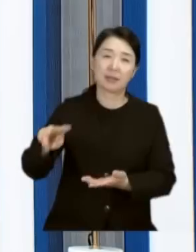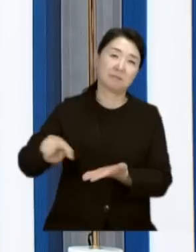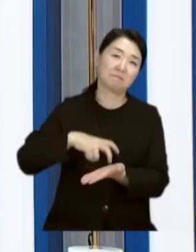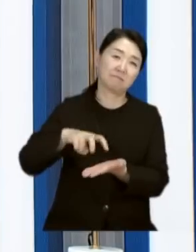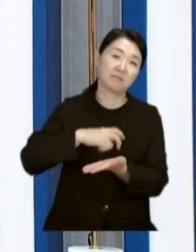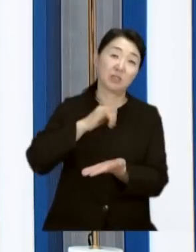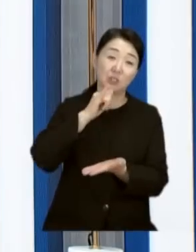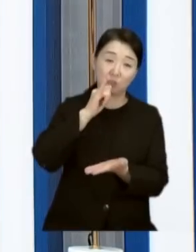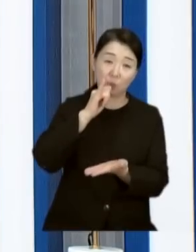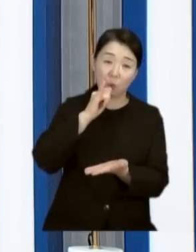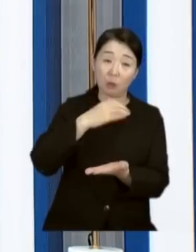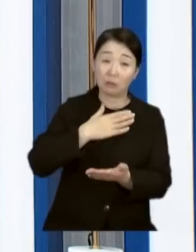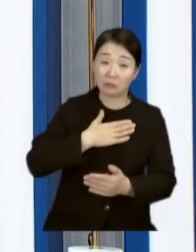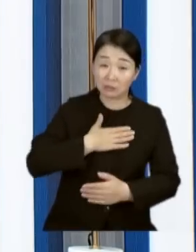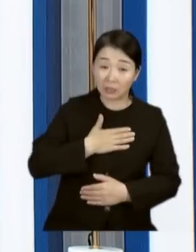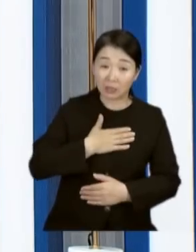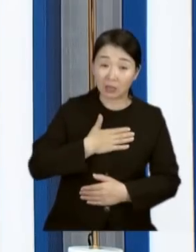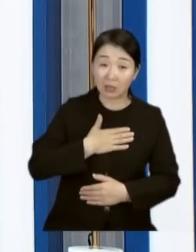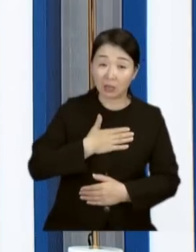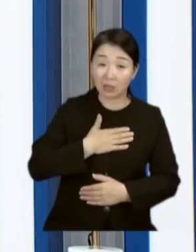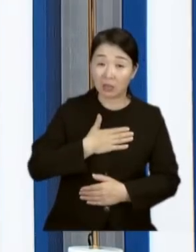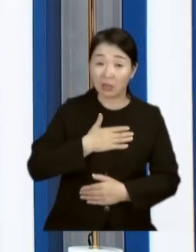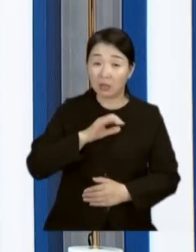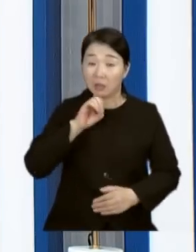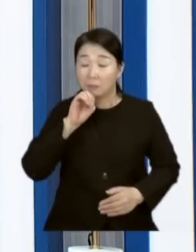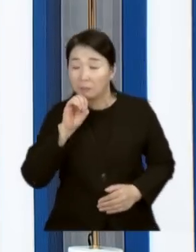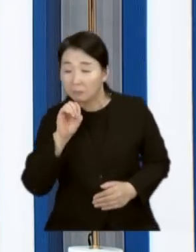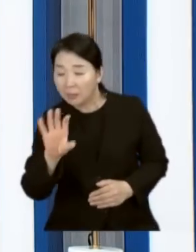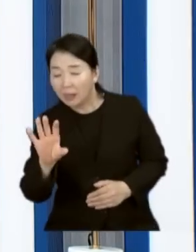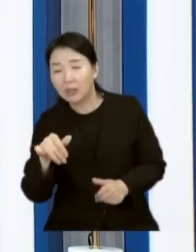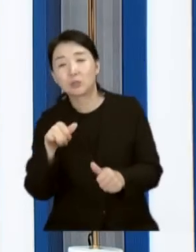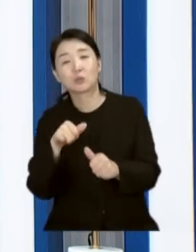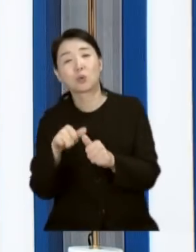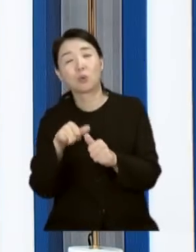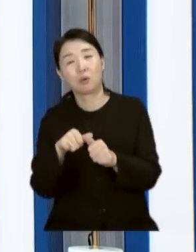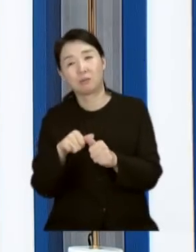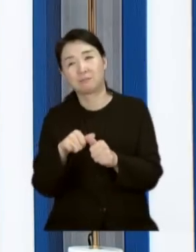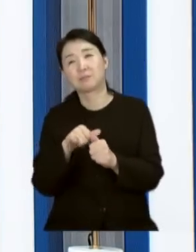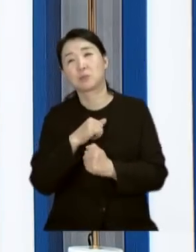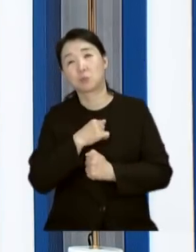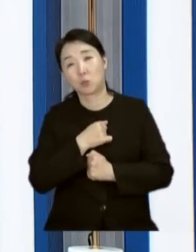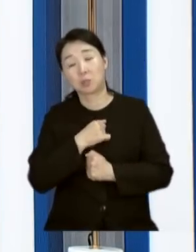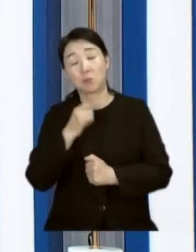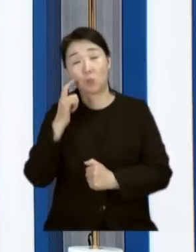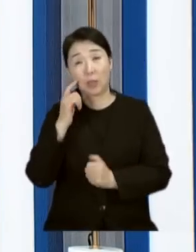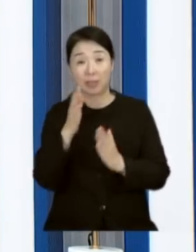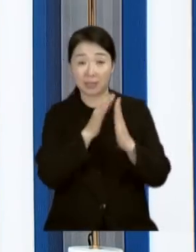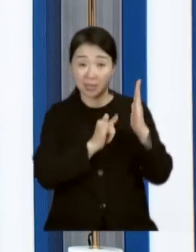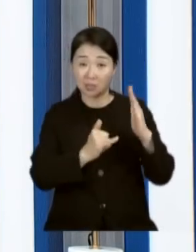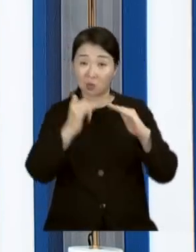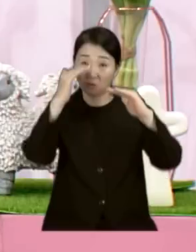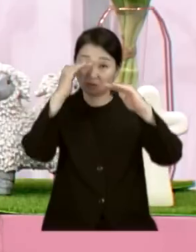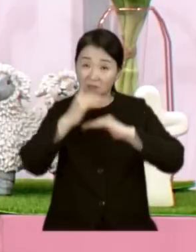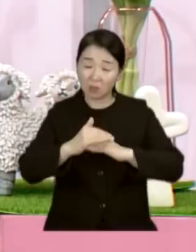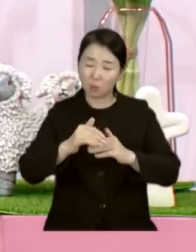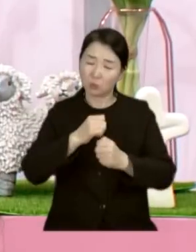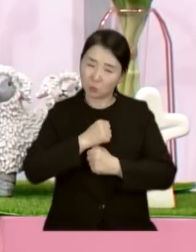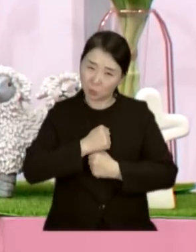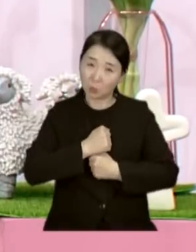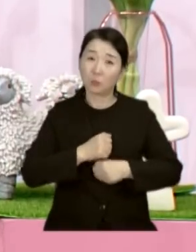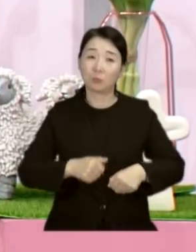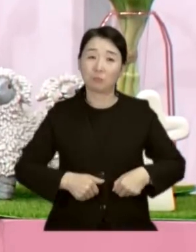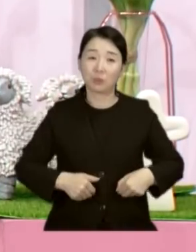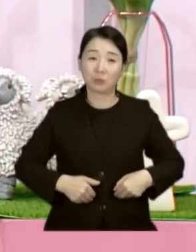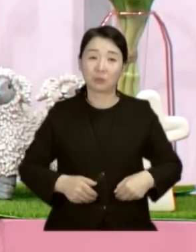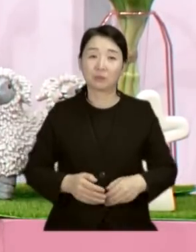근데 제가 감히 뭐라고 조언을 드리긴 너무 조심스러운 부분이잖아요. 가정사라는 게.